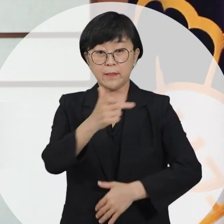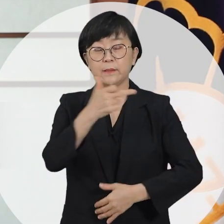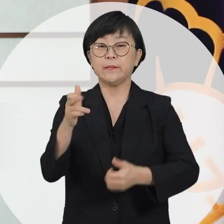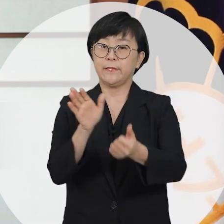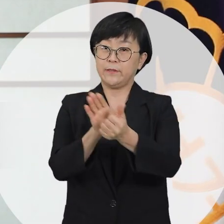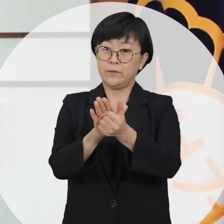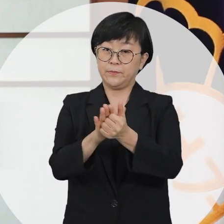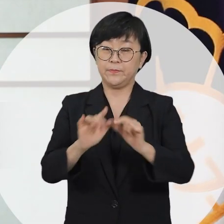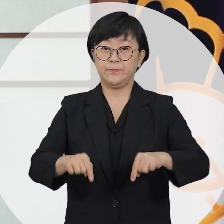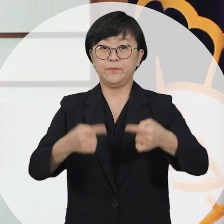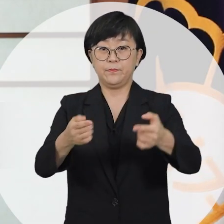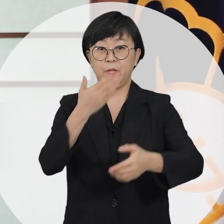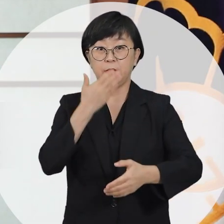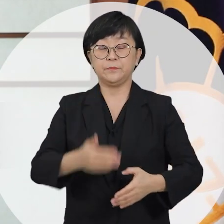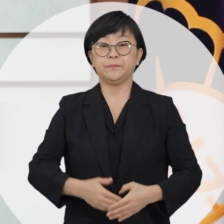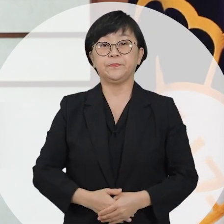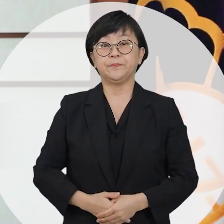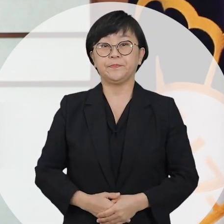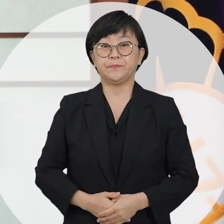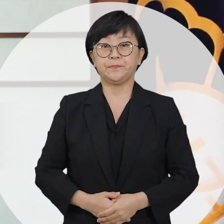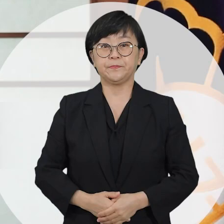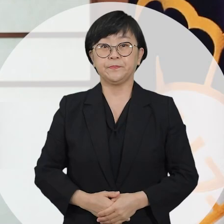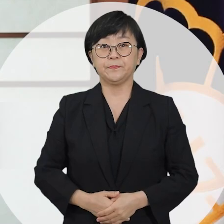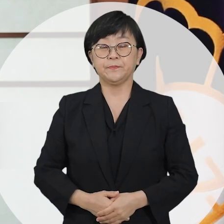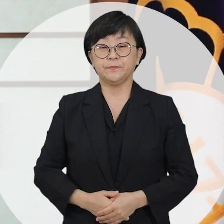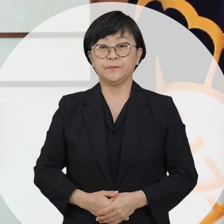크게 기여할 것입니다.